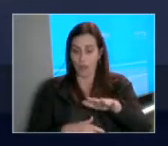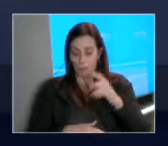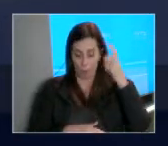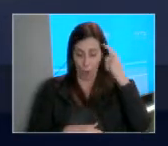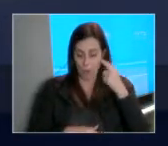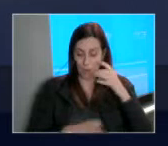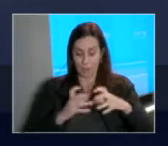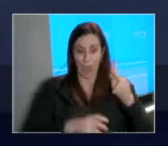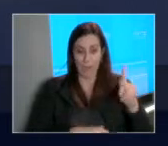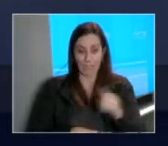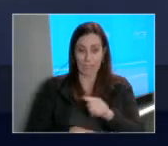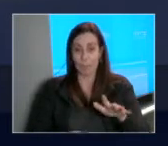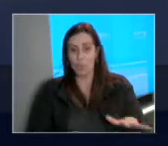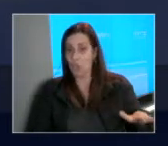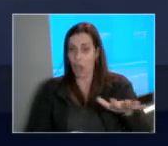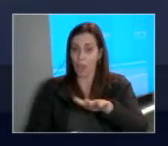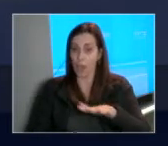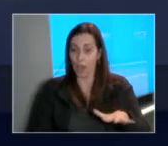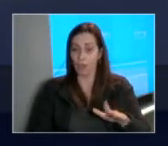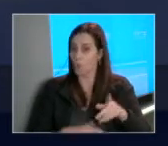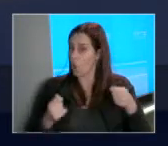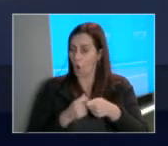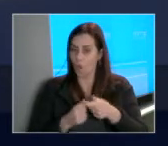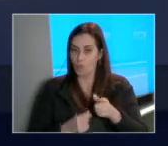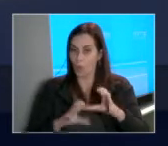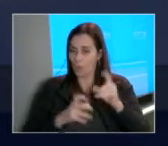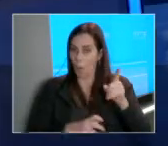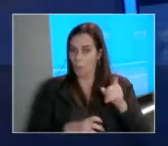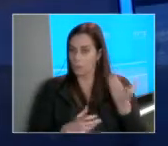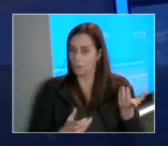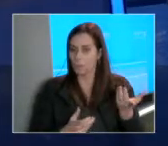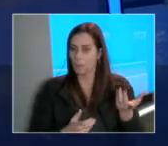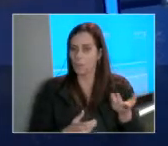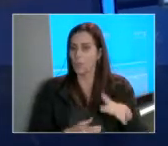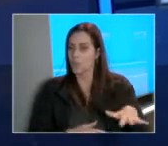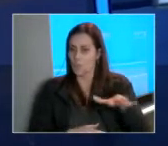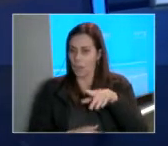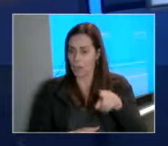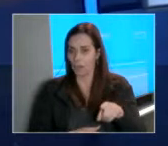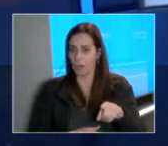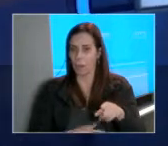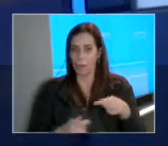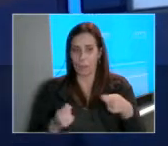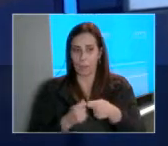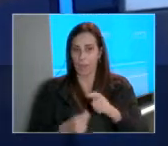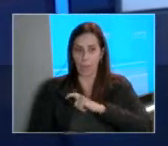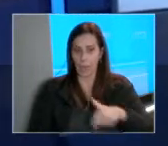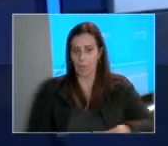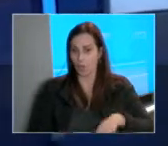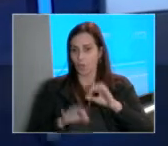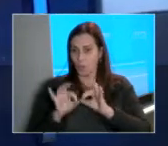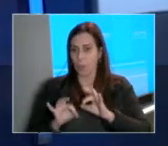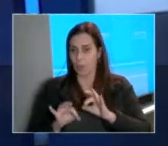העין לכפר קסם. וזה שטח שלא קשור לגבעת השלושה. גבעת השלושה לא משיקה. זה שטח שהוא מבחינה מוניציפלית, הוא